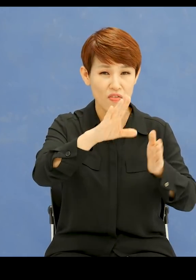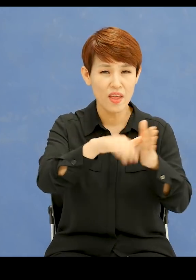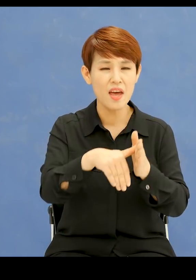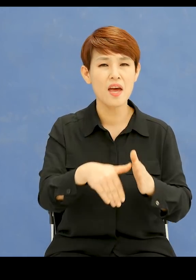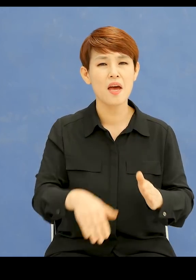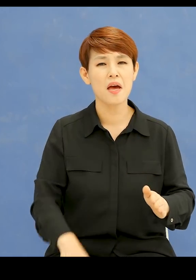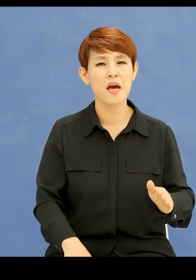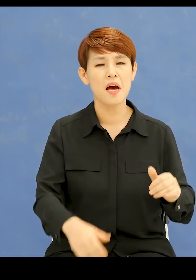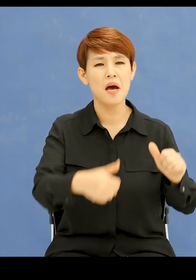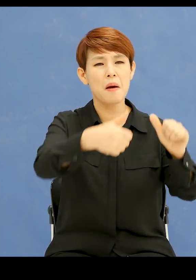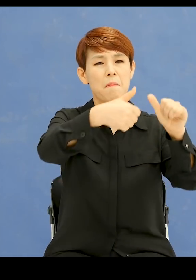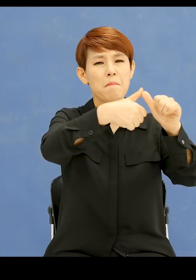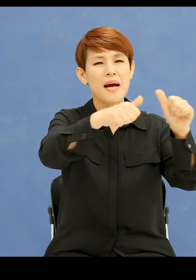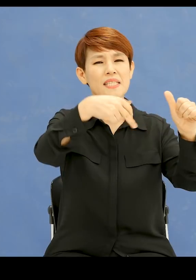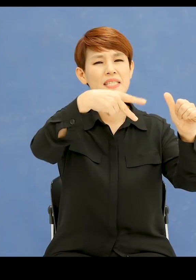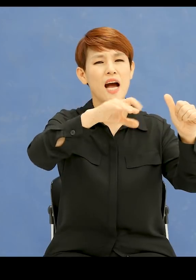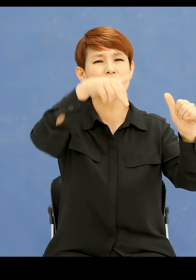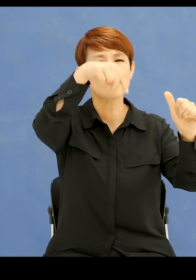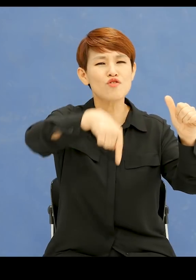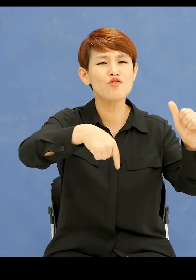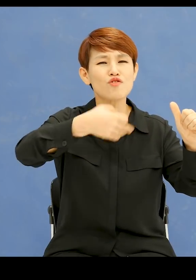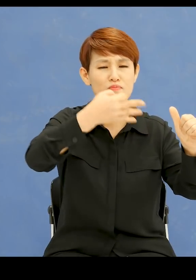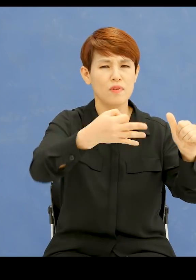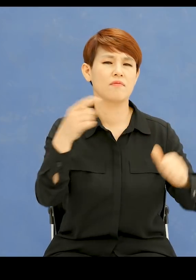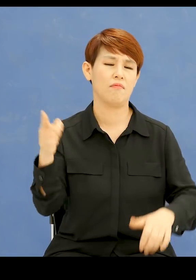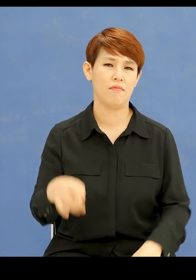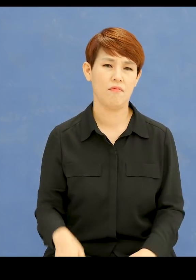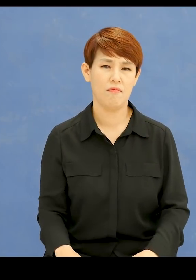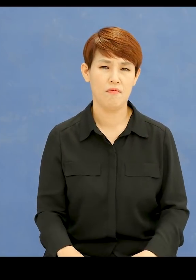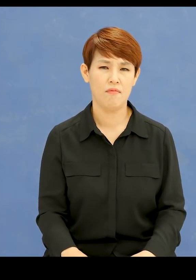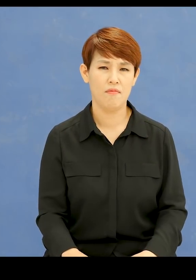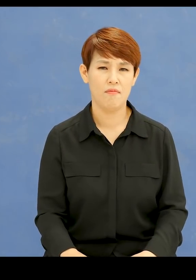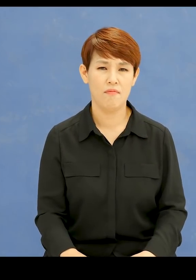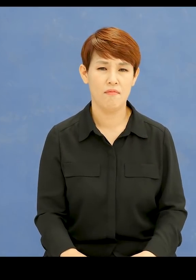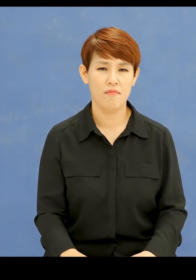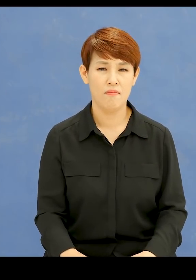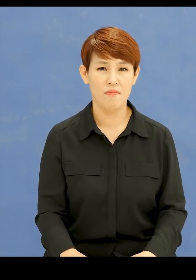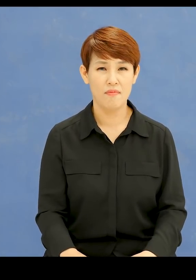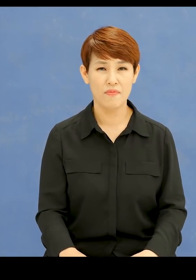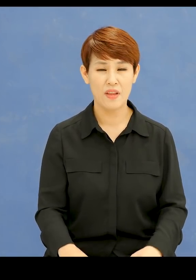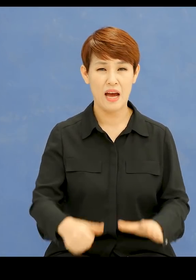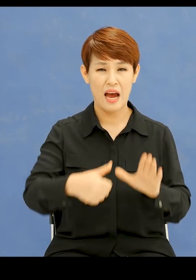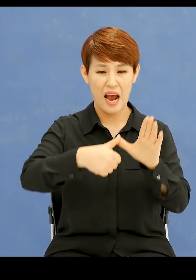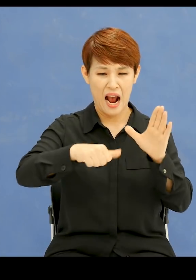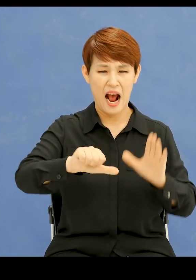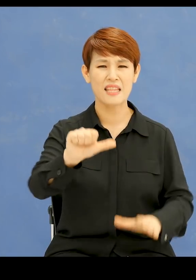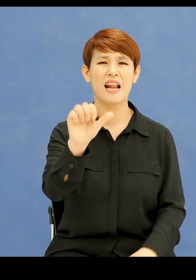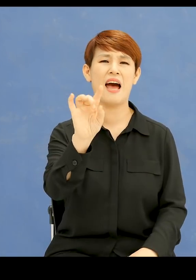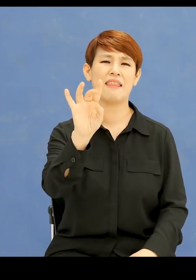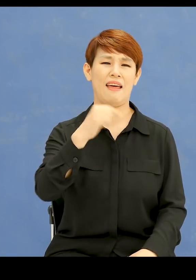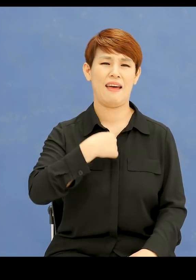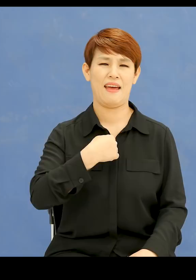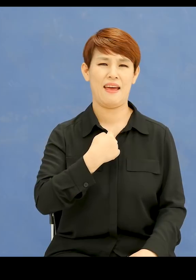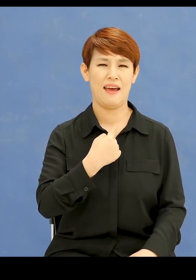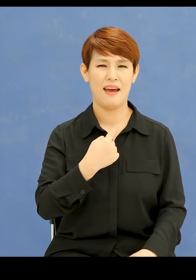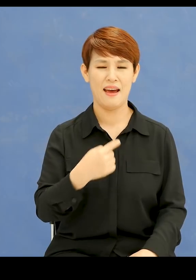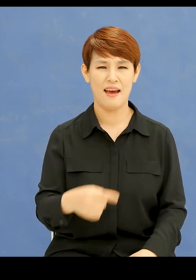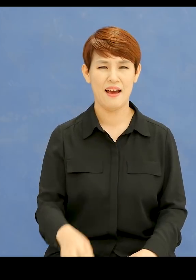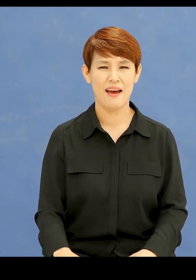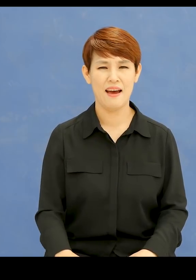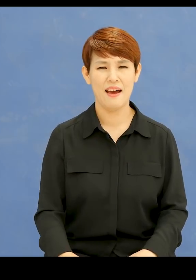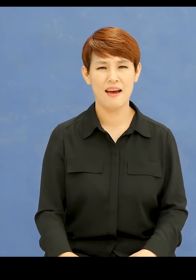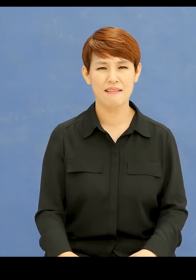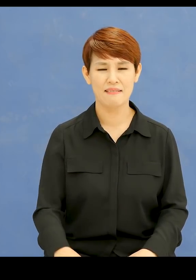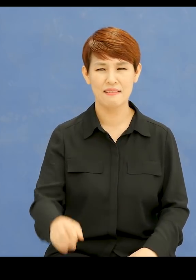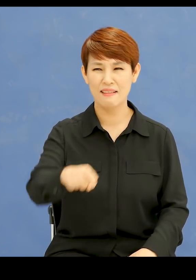그렇게 맞상주야 이렇게 부르세요. 저희 집안에 아들이 저 하나였었거든요. 저희 작은 아버지들도